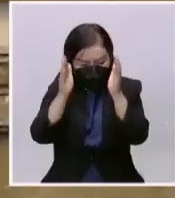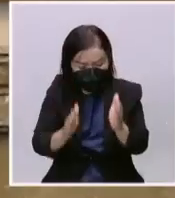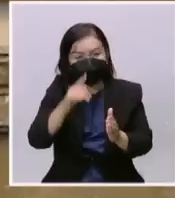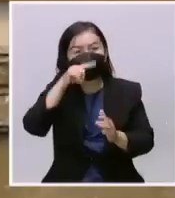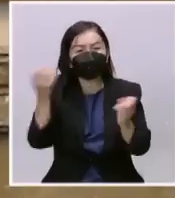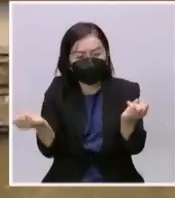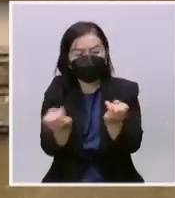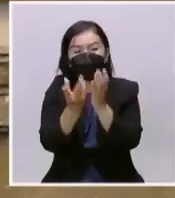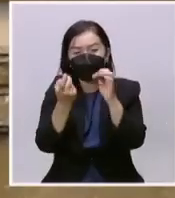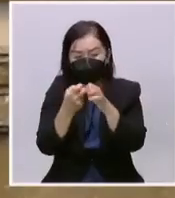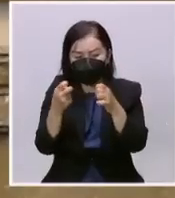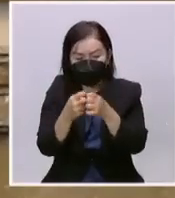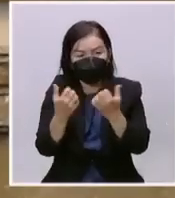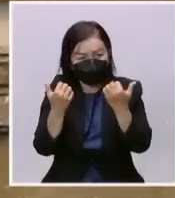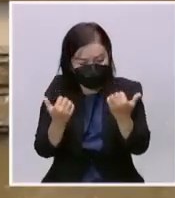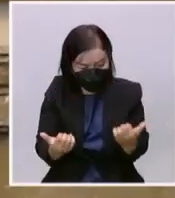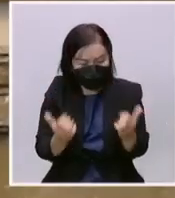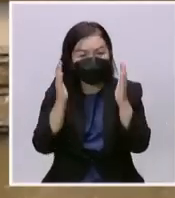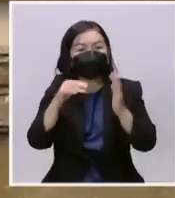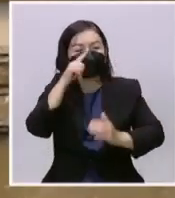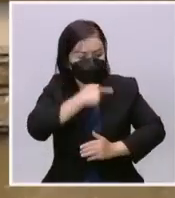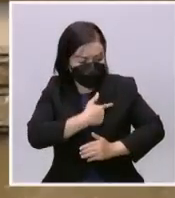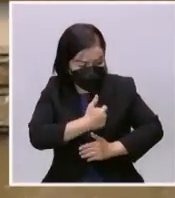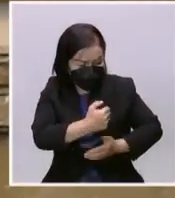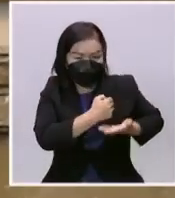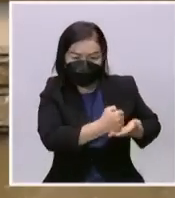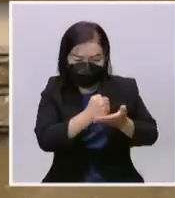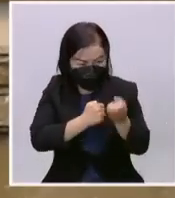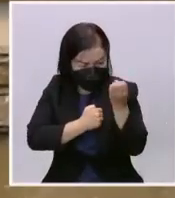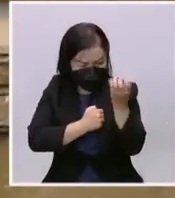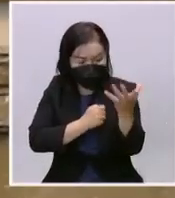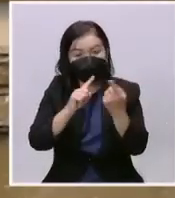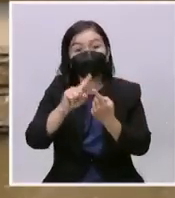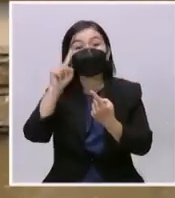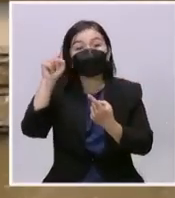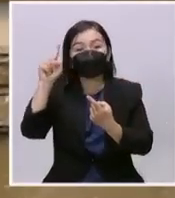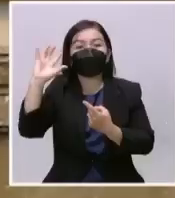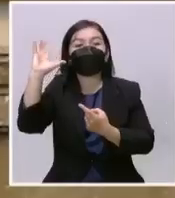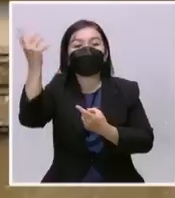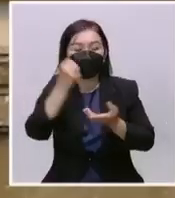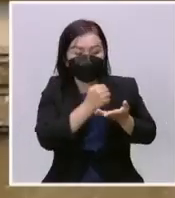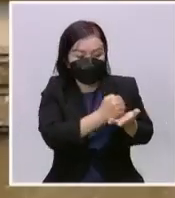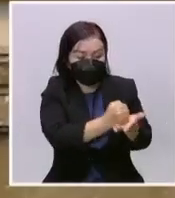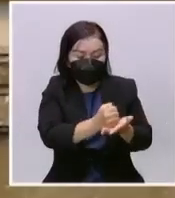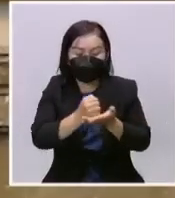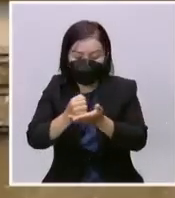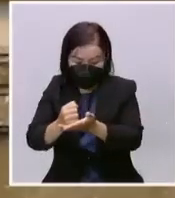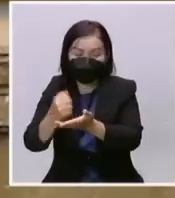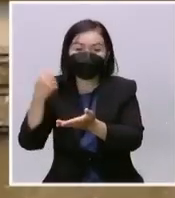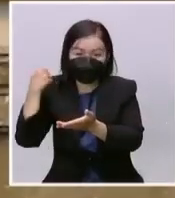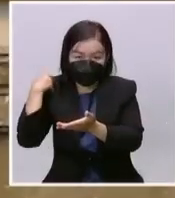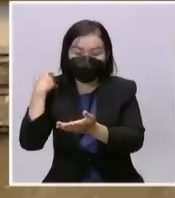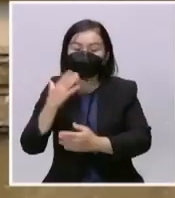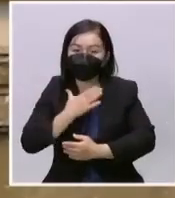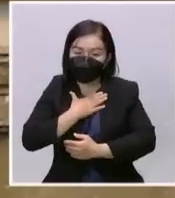ตเนี่ยมีคนมีน้ำใจผมคิดว่ามากที่สุดในโลกนะครับ มีน้ำใจมากเลยครับอันนี้ผ